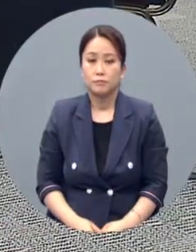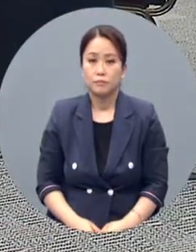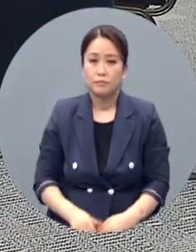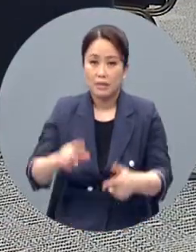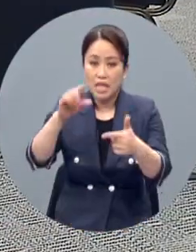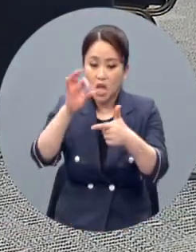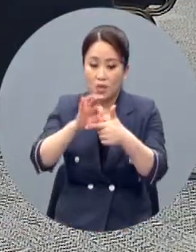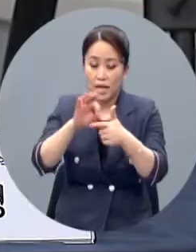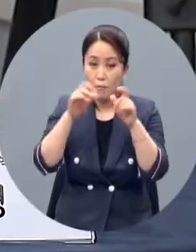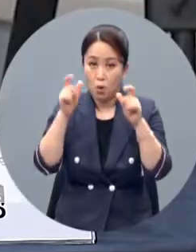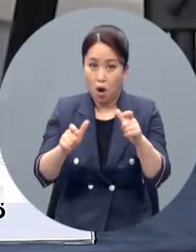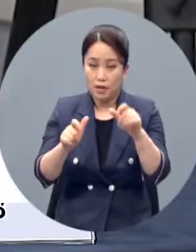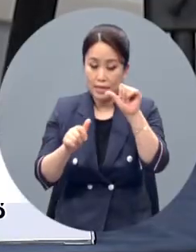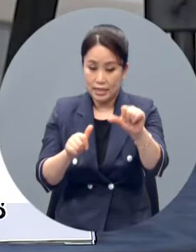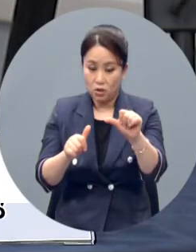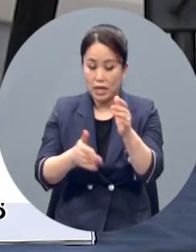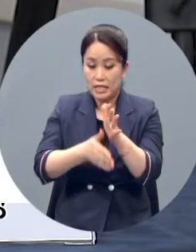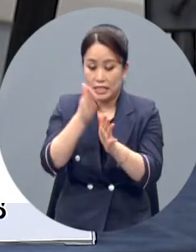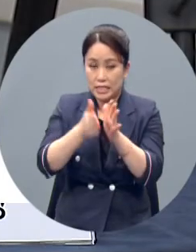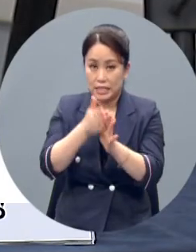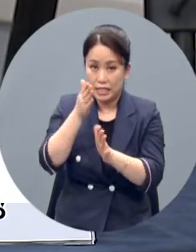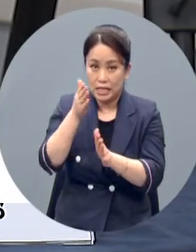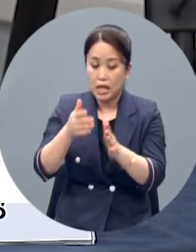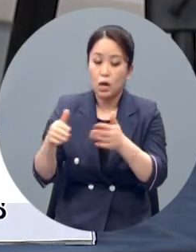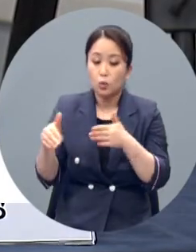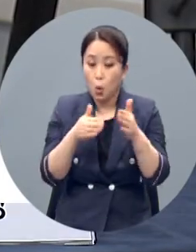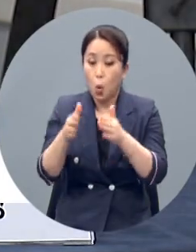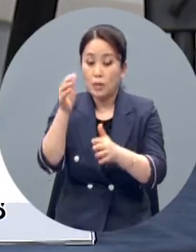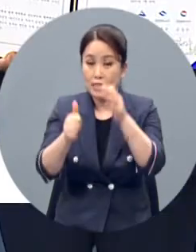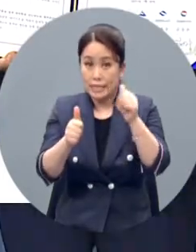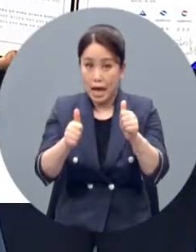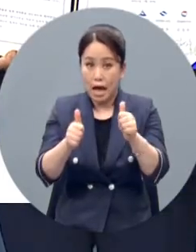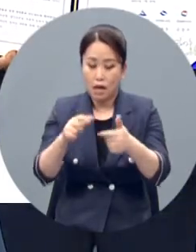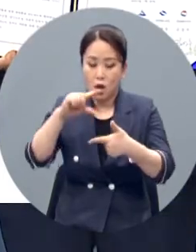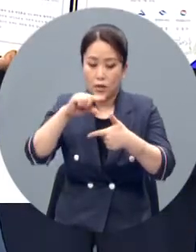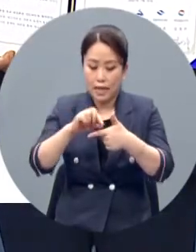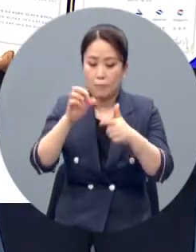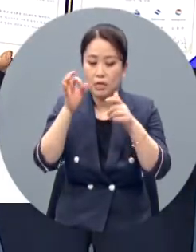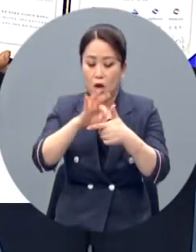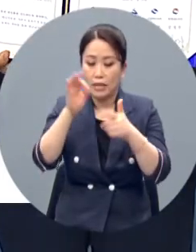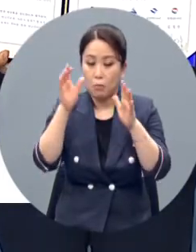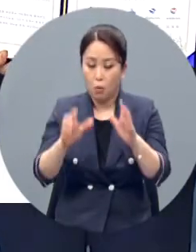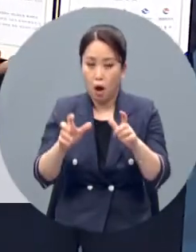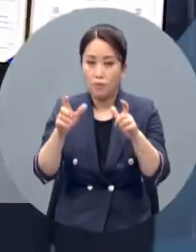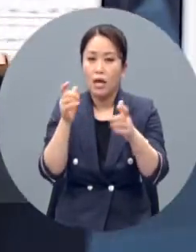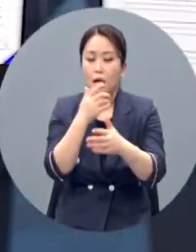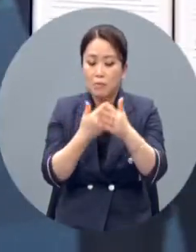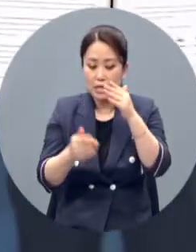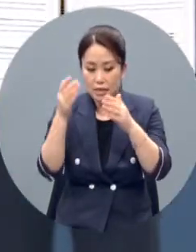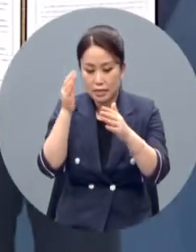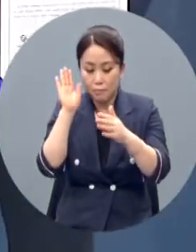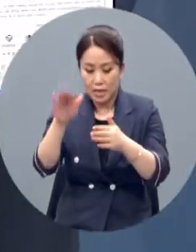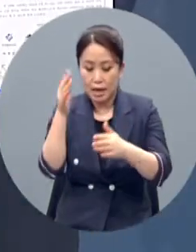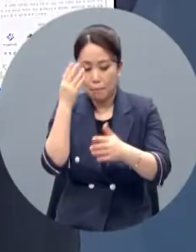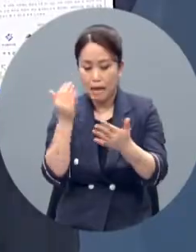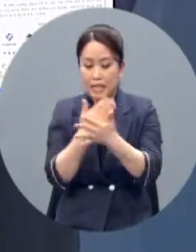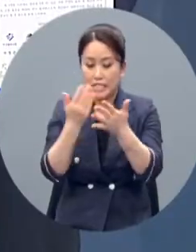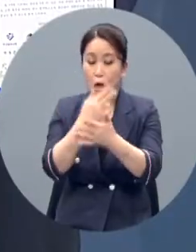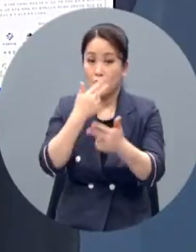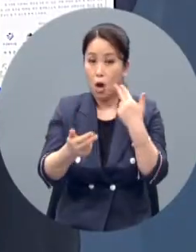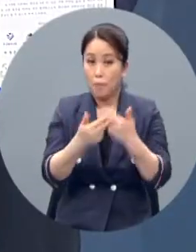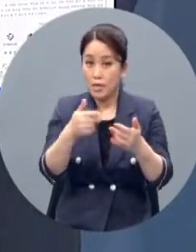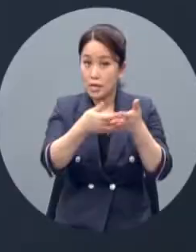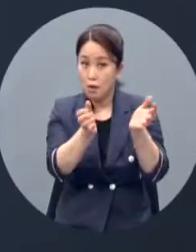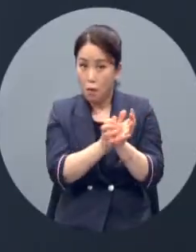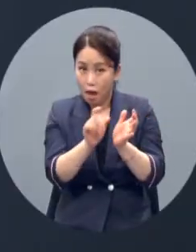영남권 5개 시 도지사가 참여한 영남권 미래 발전 협의회 이홍 상공 부산 엑스포 신고만 건설을